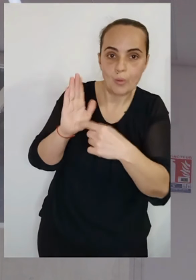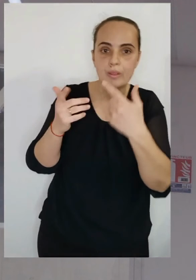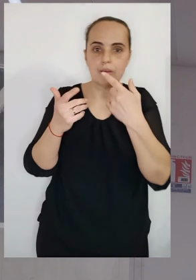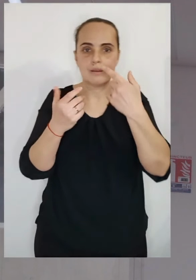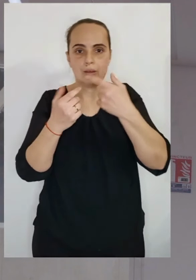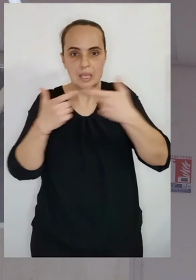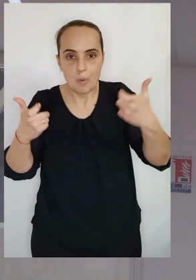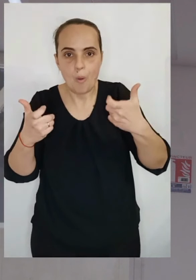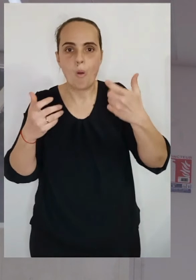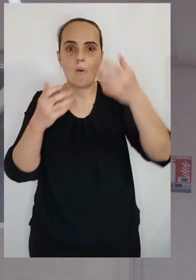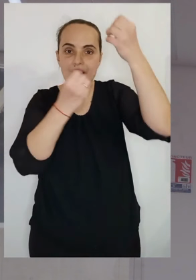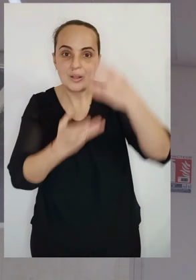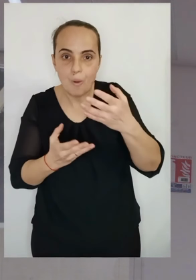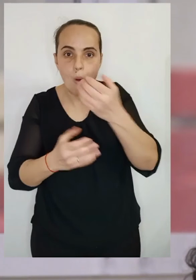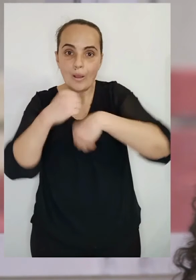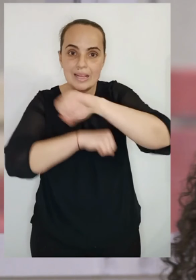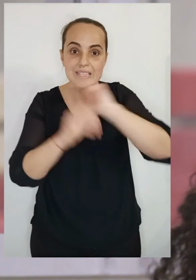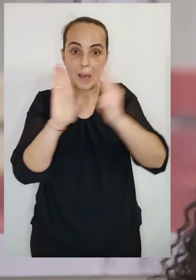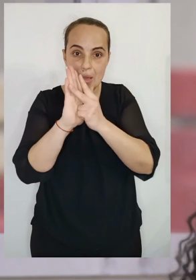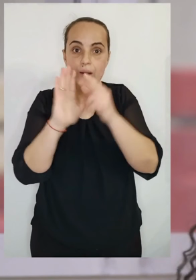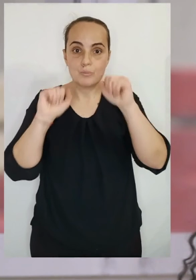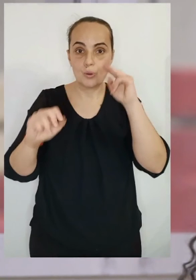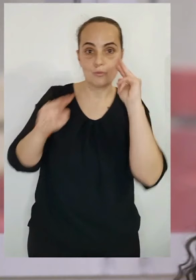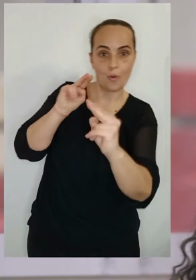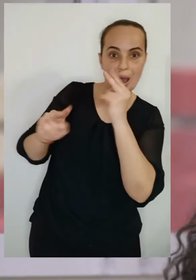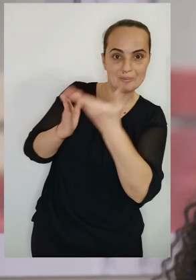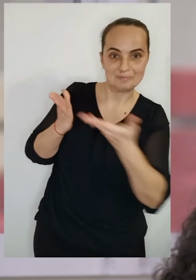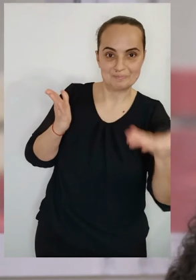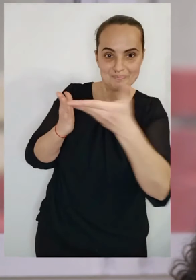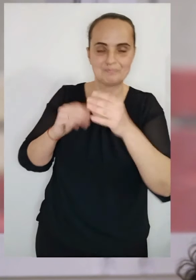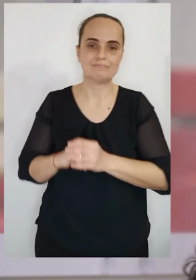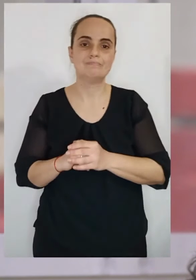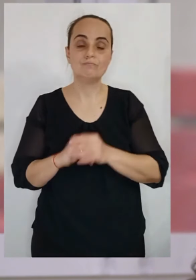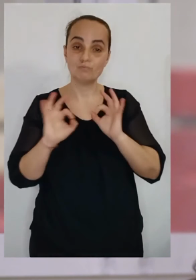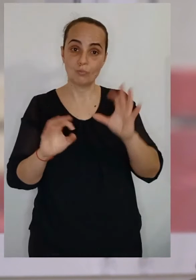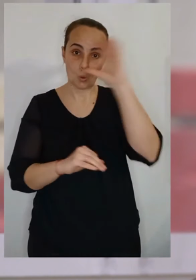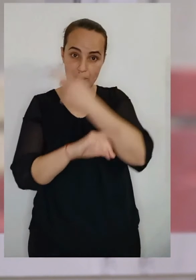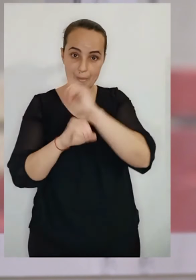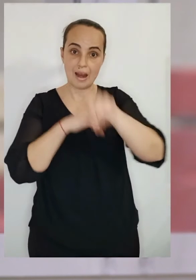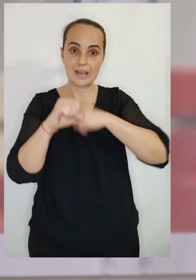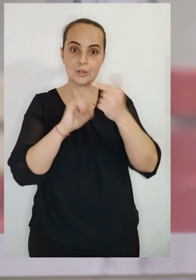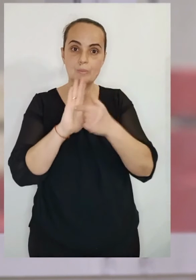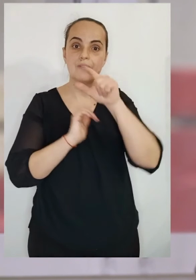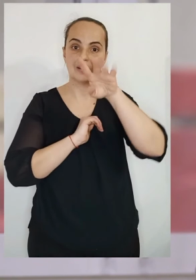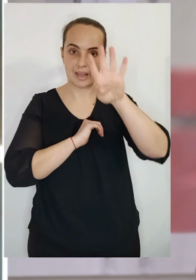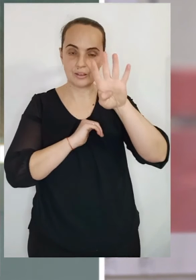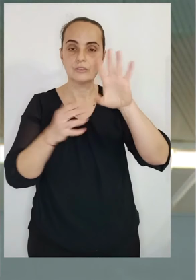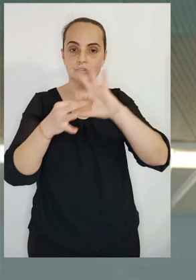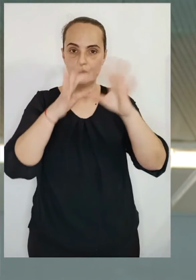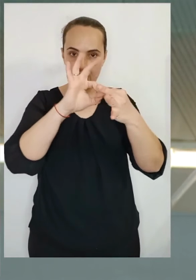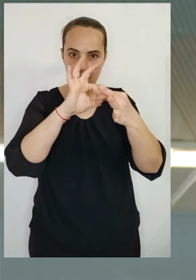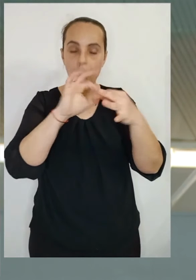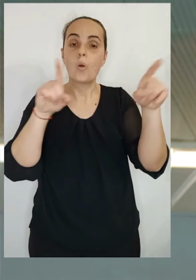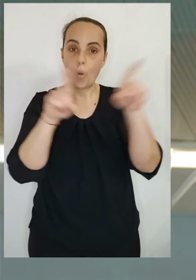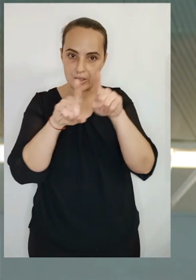par les événements qu'on va organiser dans le cadre du label. Et du coup, on n'oublie pas que les JO de 2024, c'est les Jeux